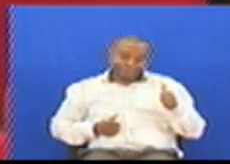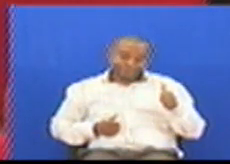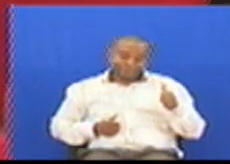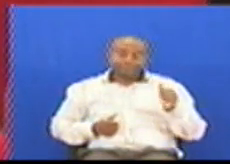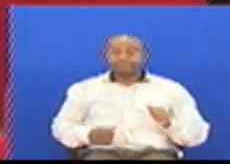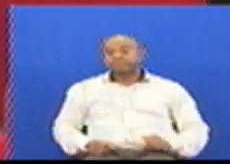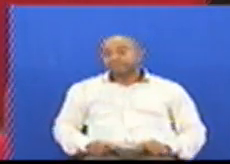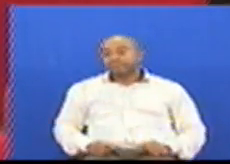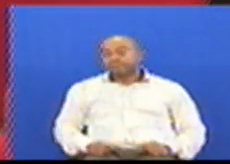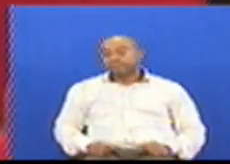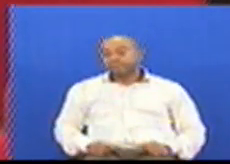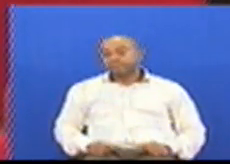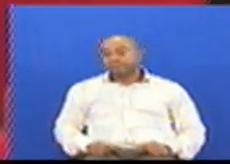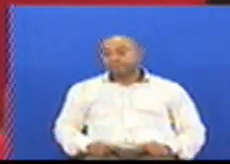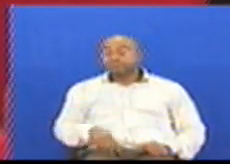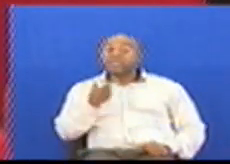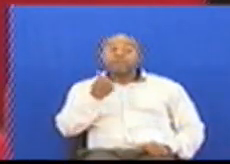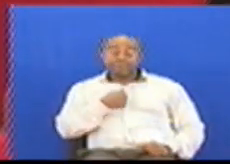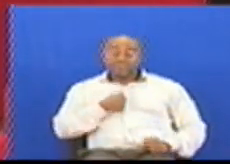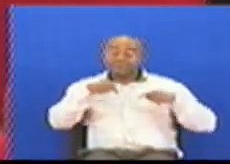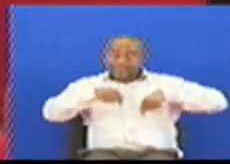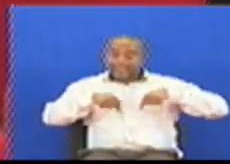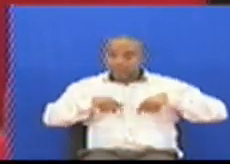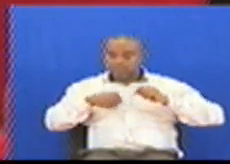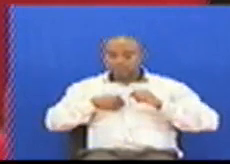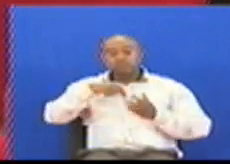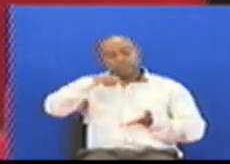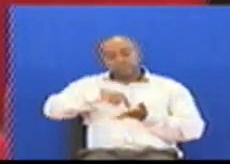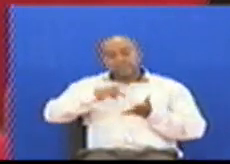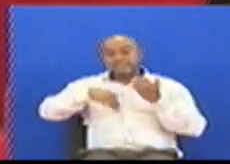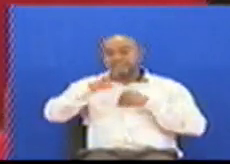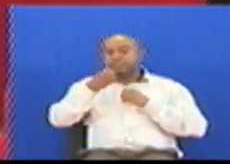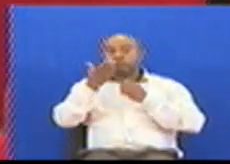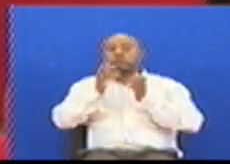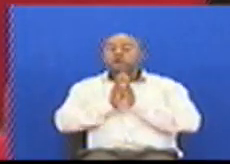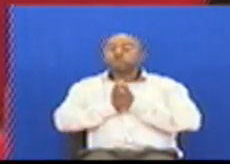Mheshimiwa Naibu Spika, mimi leo nimesimama kwa ajili ya kutoa shukrani.